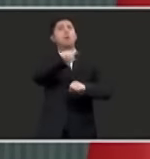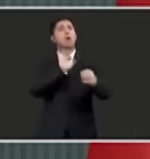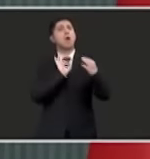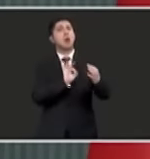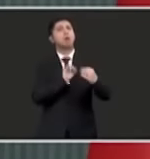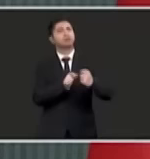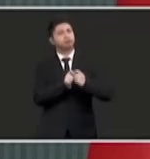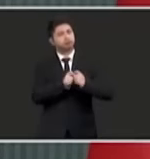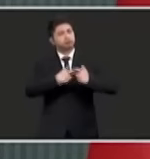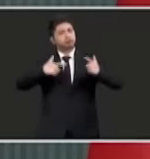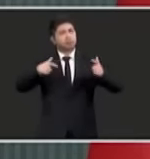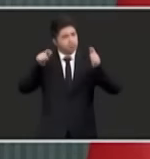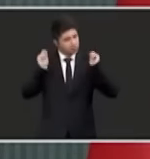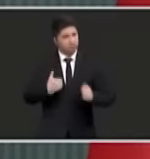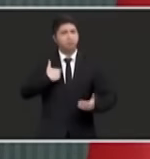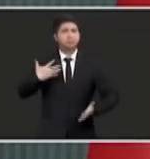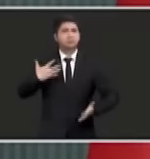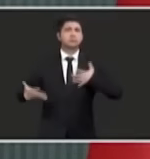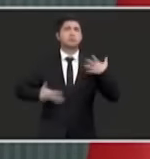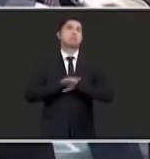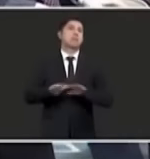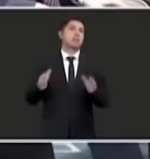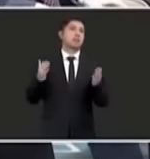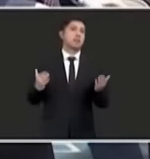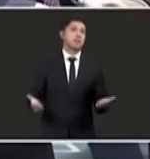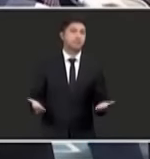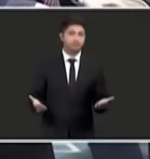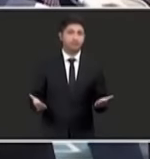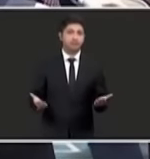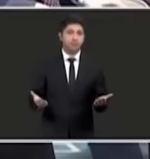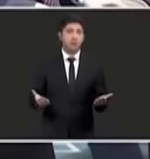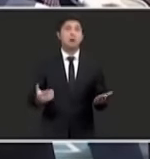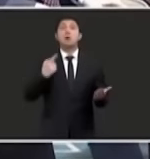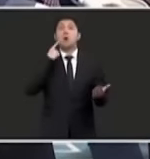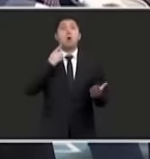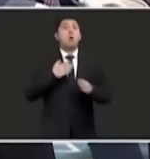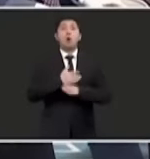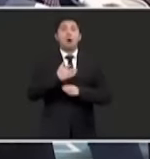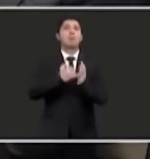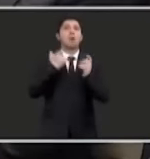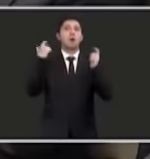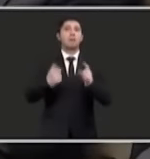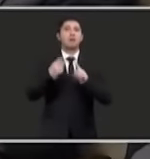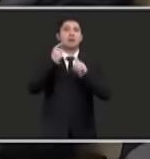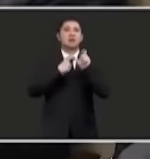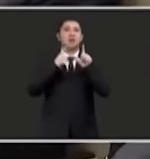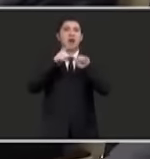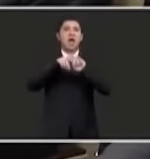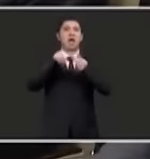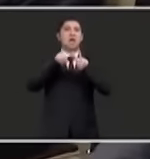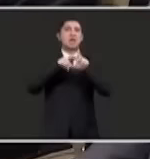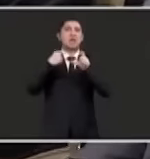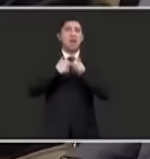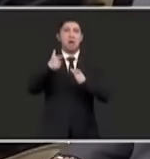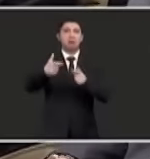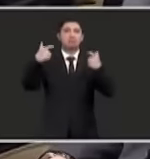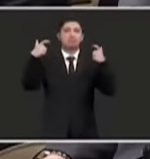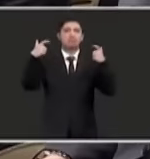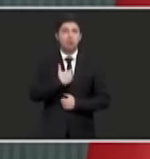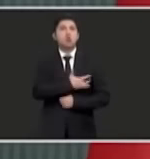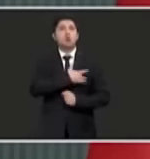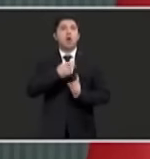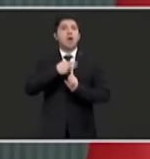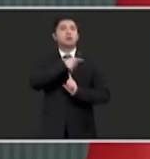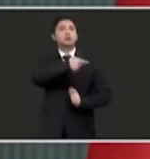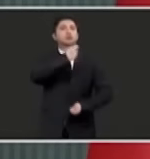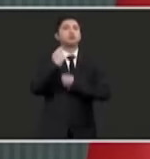πιέσεων, απειλών και εκβιασμού απέναντι στη χώρα μας. Ναι. Δεν έχουμε ήρεμα νερά. Δεν έχει βελτιωθεί η σχέση. Δεν έχουν κοπάσει